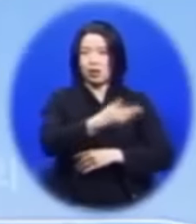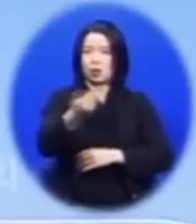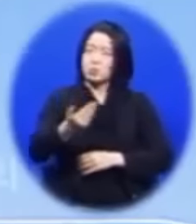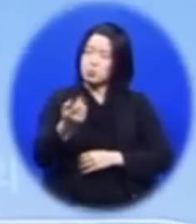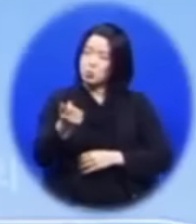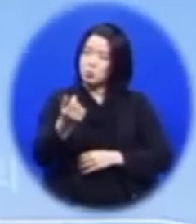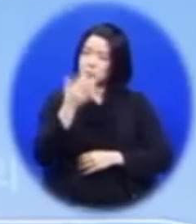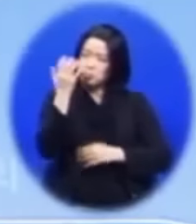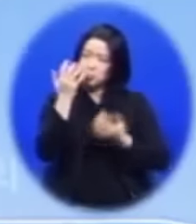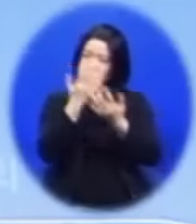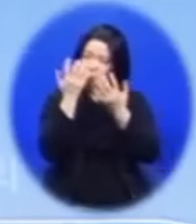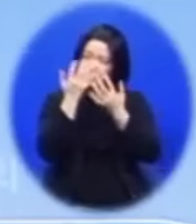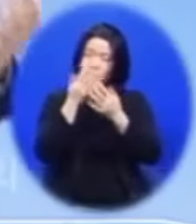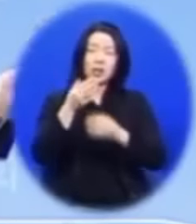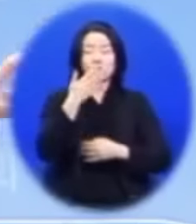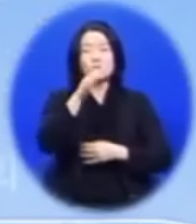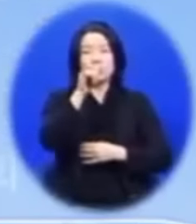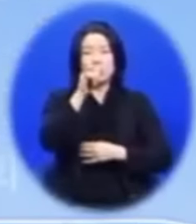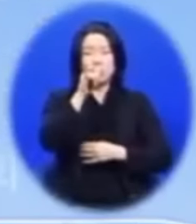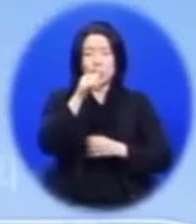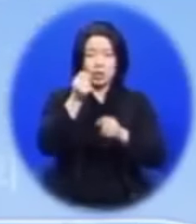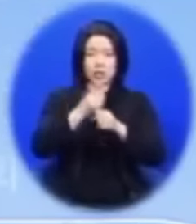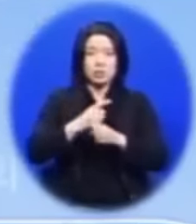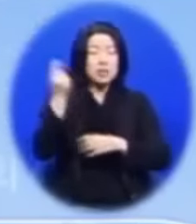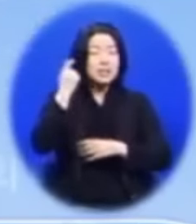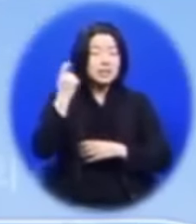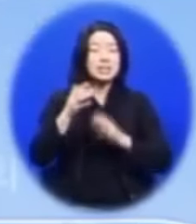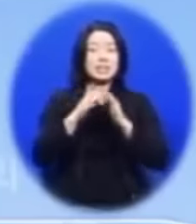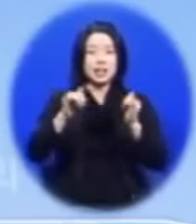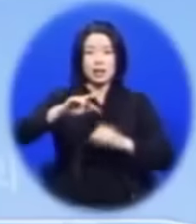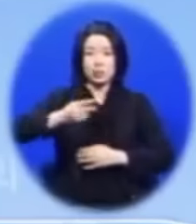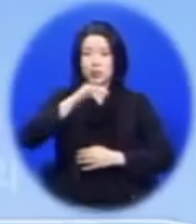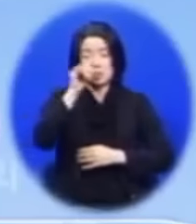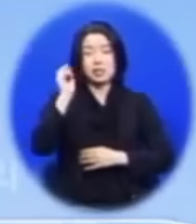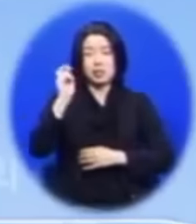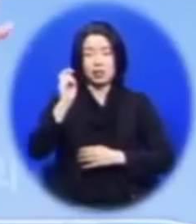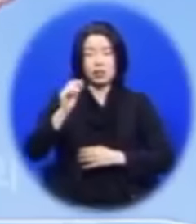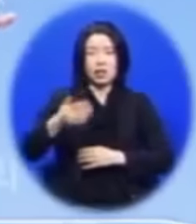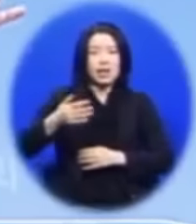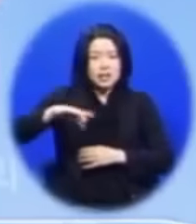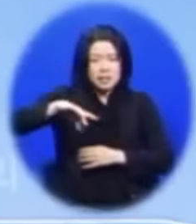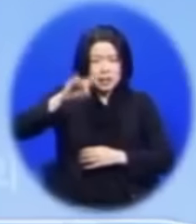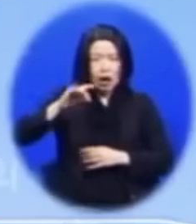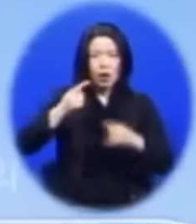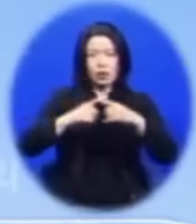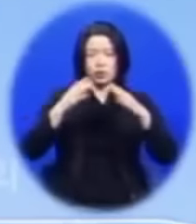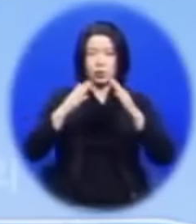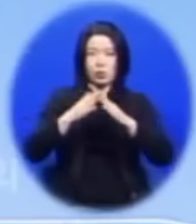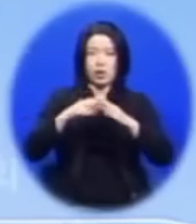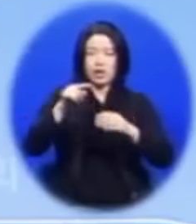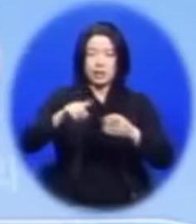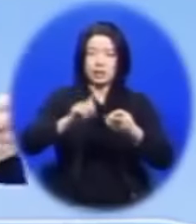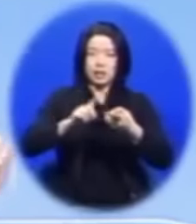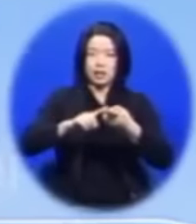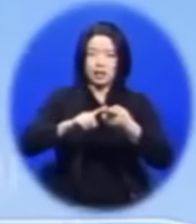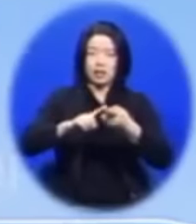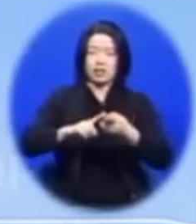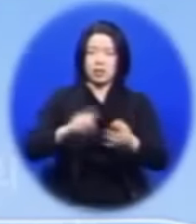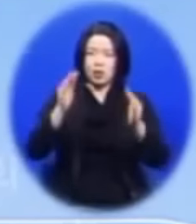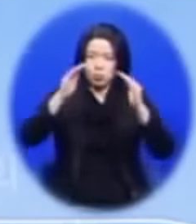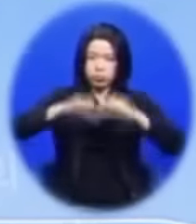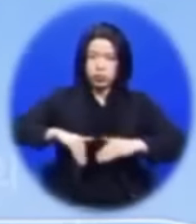들릴지도 모르겠고 이미 들어보신 분들도 있겠지만 초대교회 자체가 무너질 뻔했던 무서운